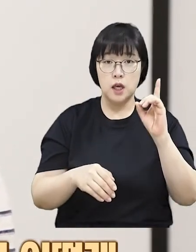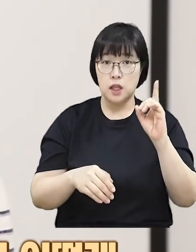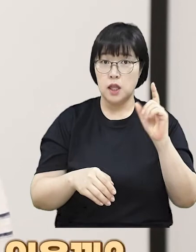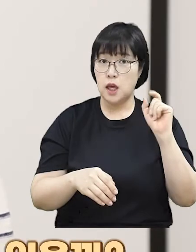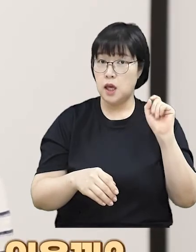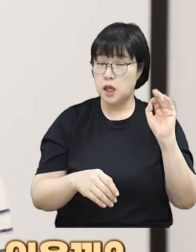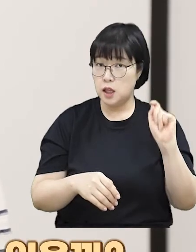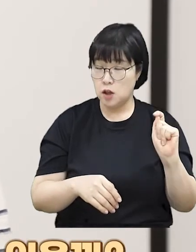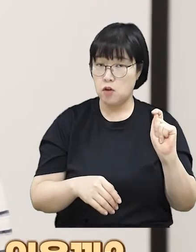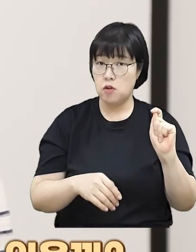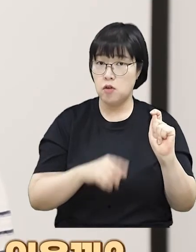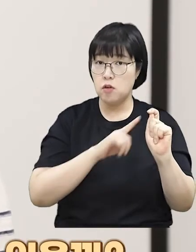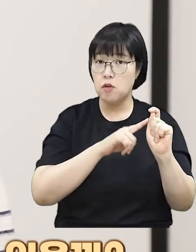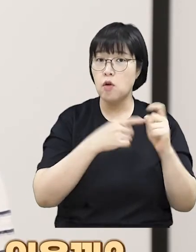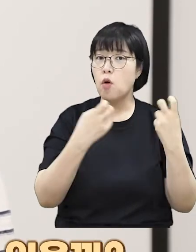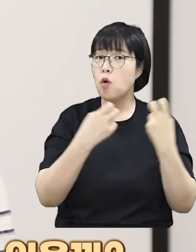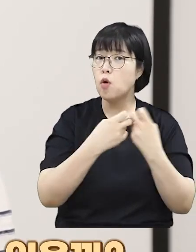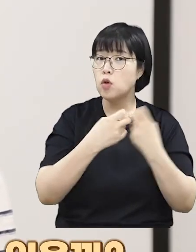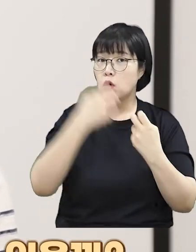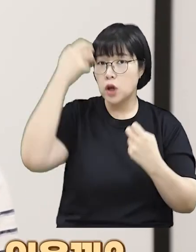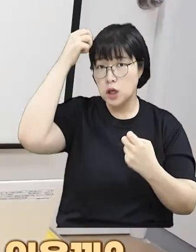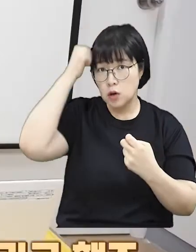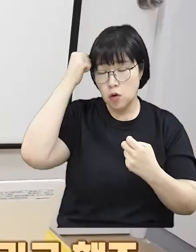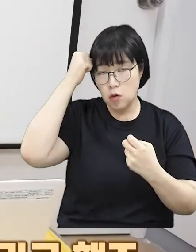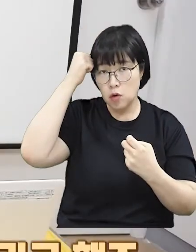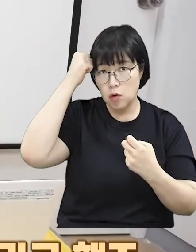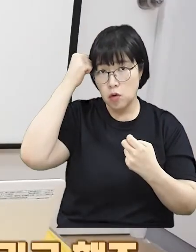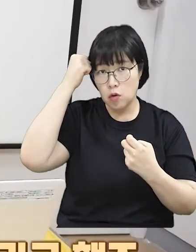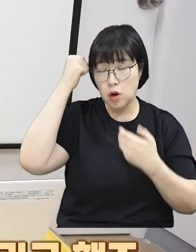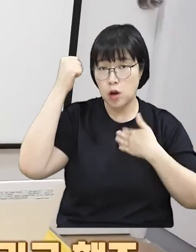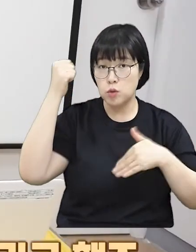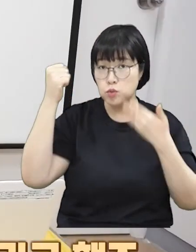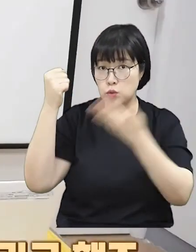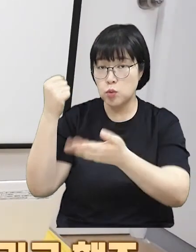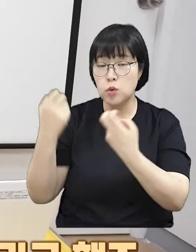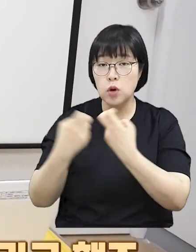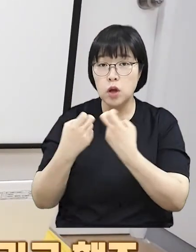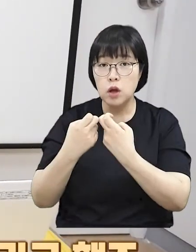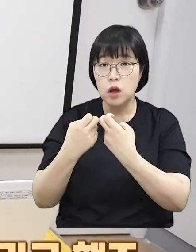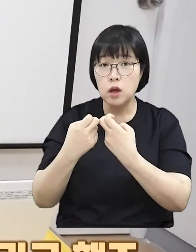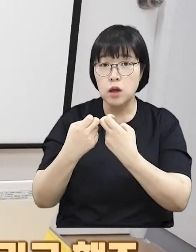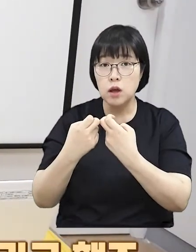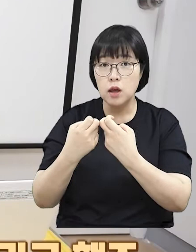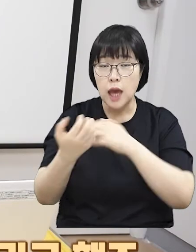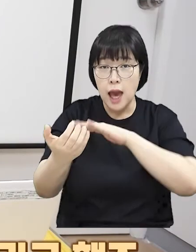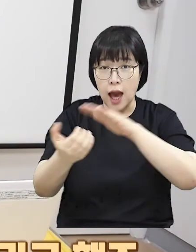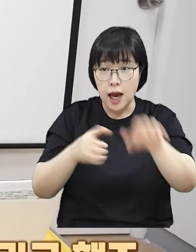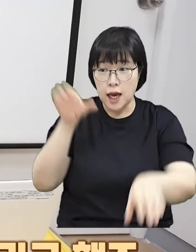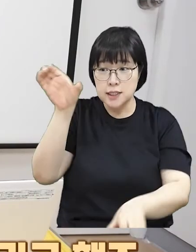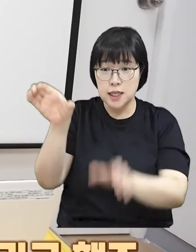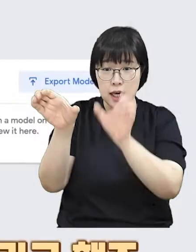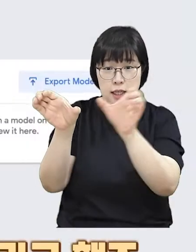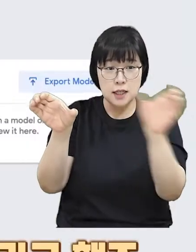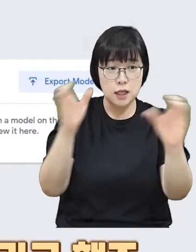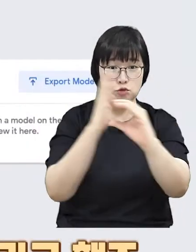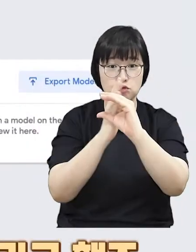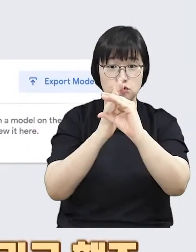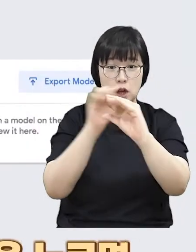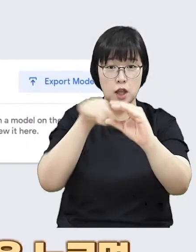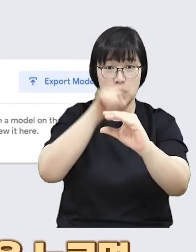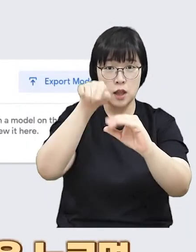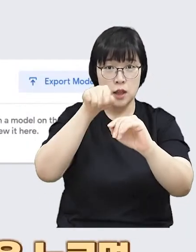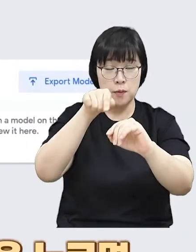인식할 수 있도록 알려줄 수 있을까. 가운데 보면. 아까 선생님이 트레이닝이라고 했죠. 네.